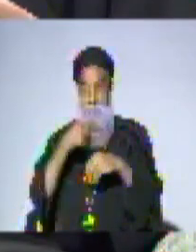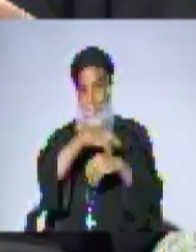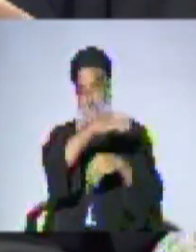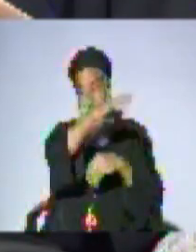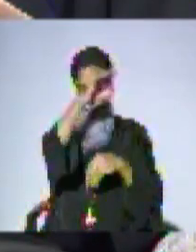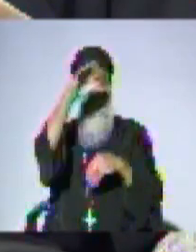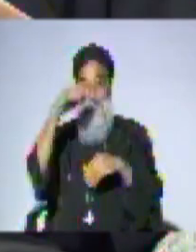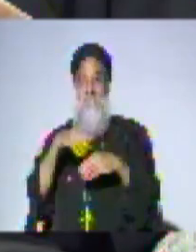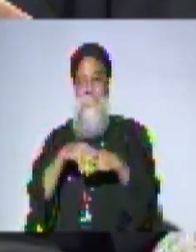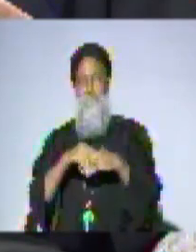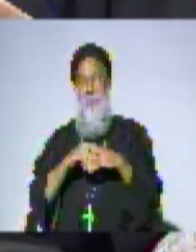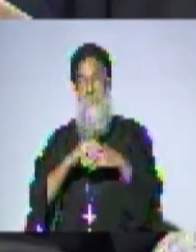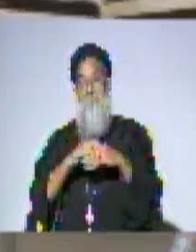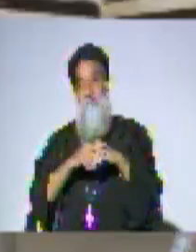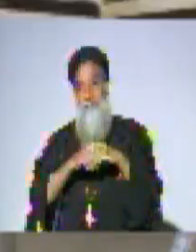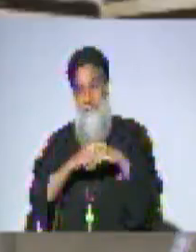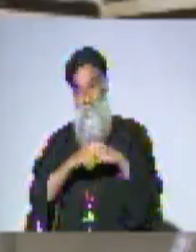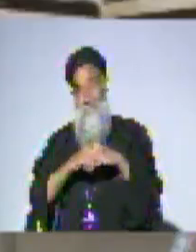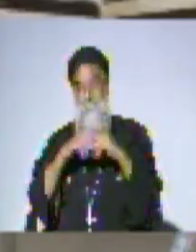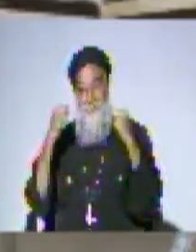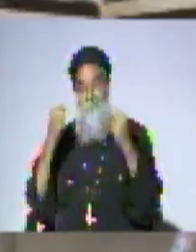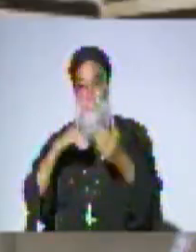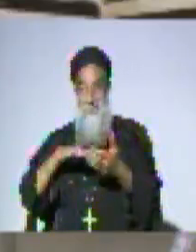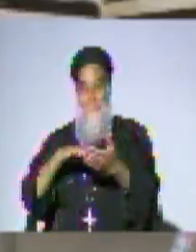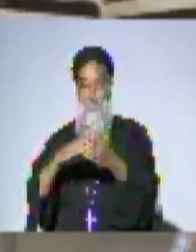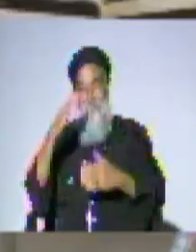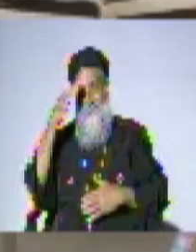ده كويس على البرنامج، احنا بنشجعهم.